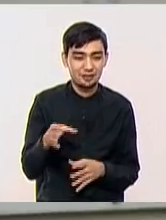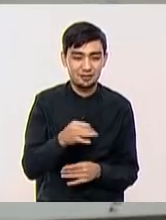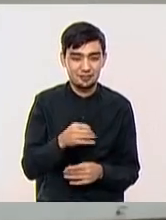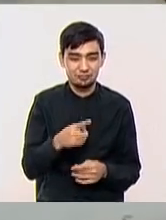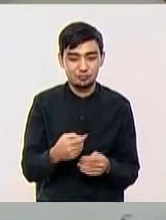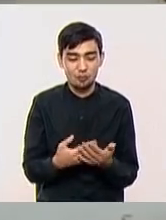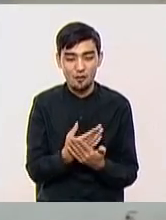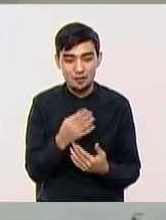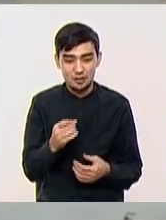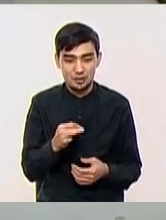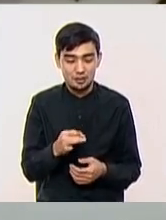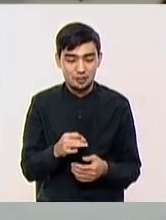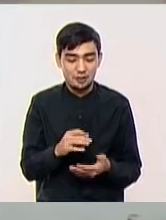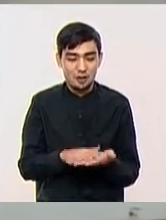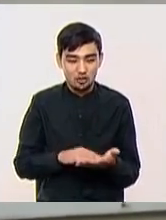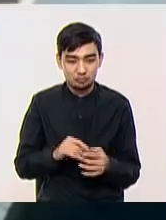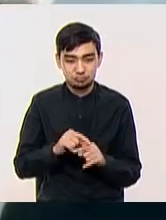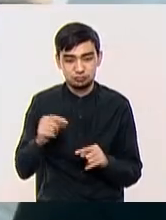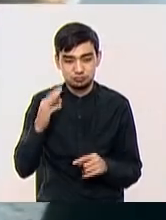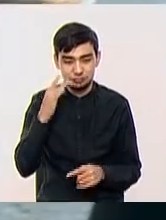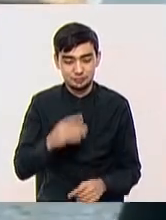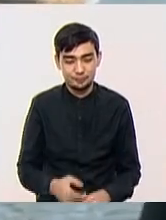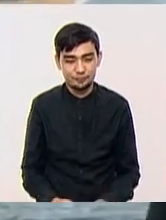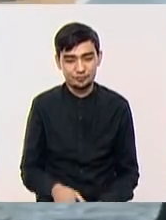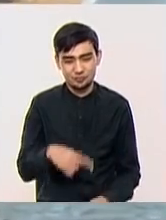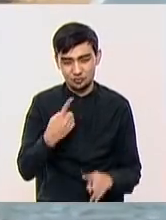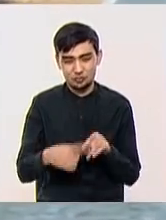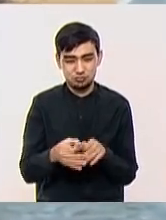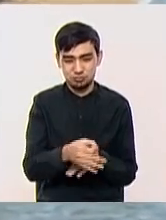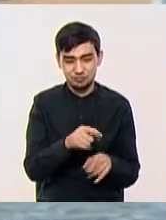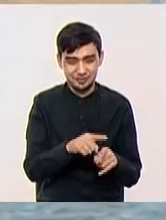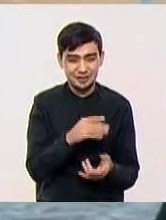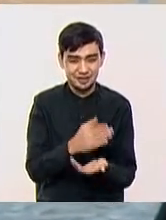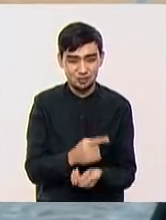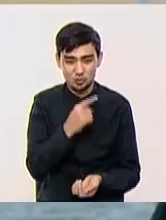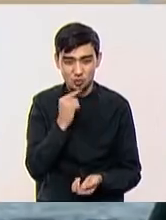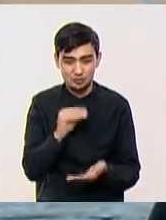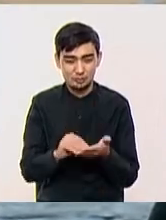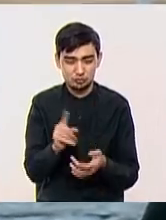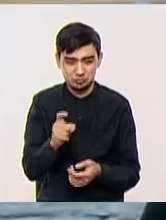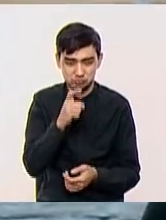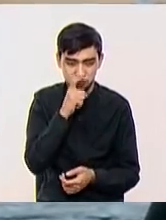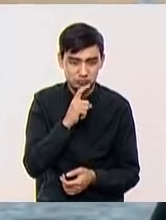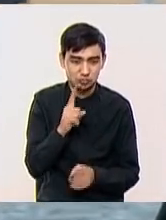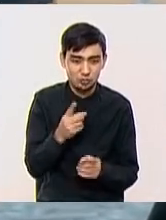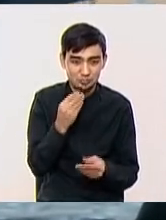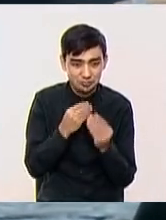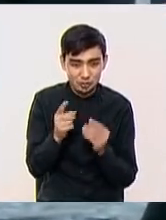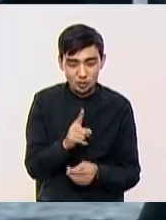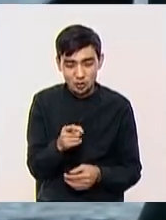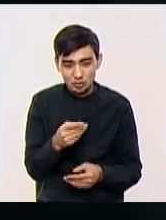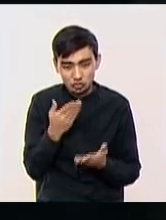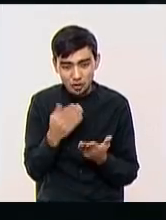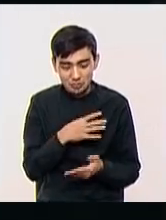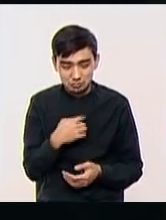тек мәзірден әрі аспай қалмасын деген пікірде. Басқа жерлер бар ғой. Орысша түсінбейсің кейде, не жеп жатқаныңды, не ұғып